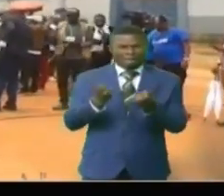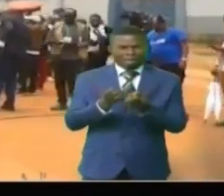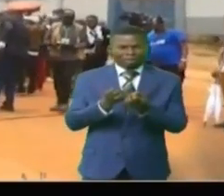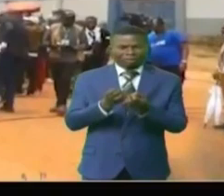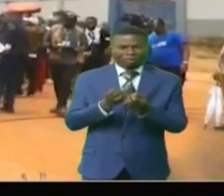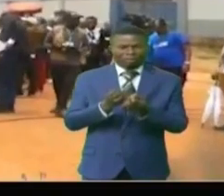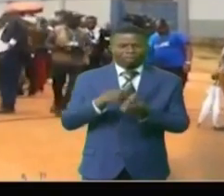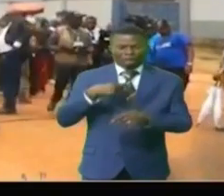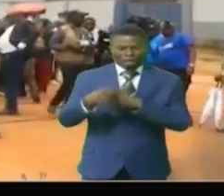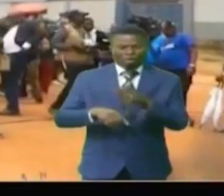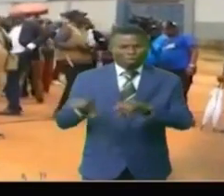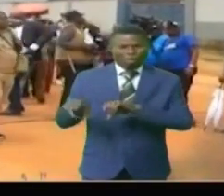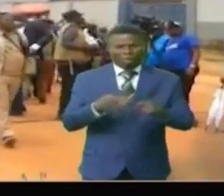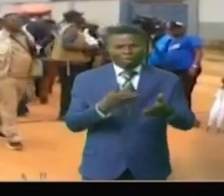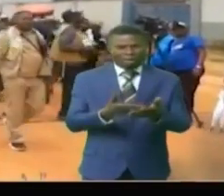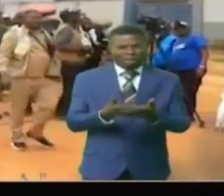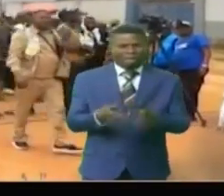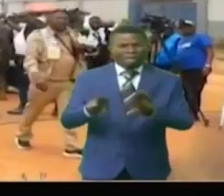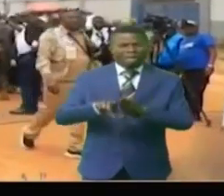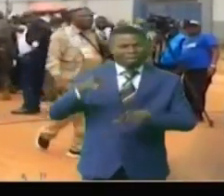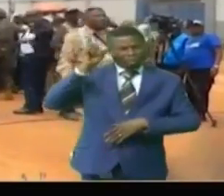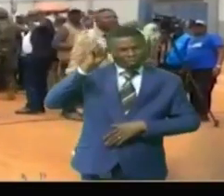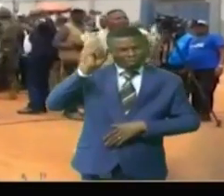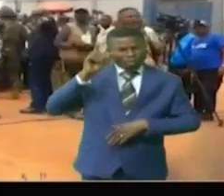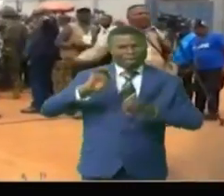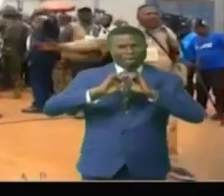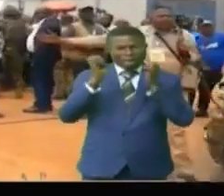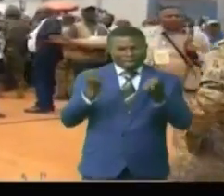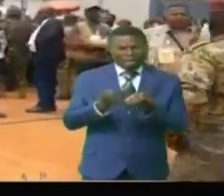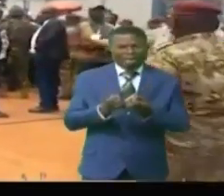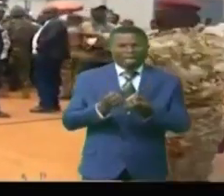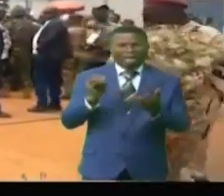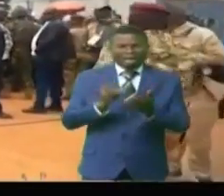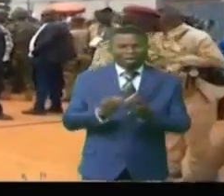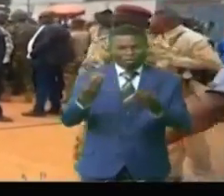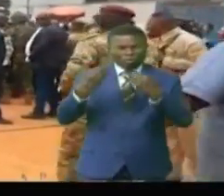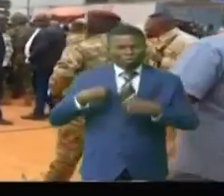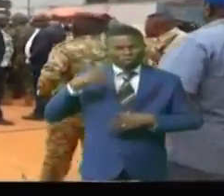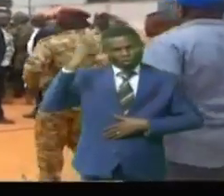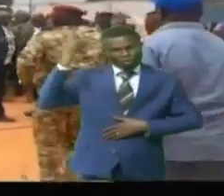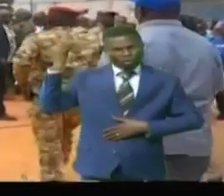ses activités et laquelle l'entreprise peut encore redonner espoir.